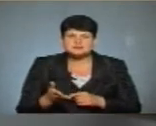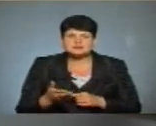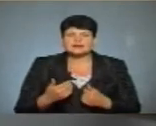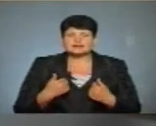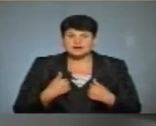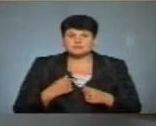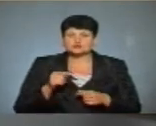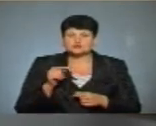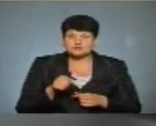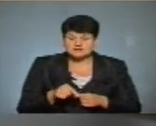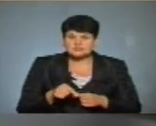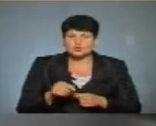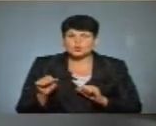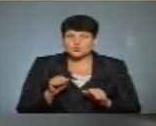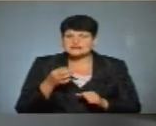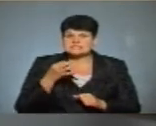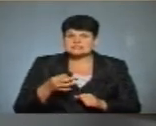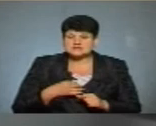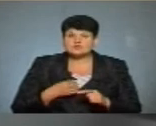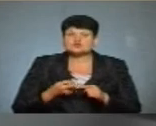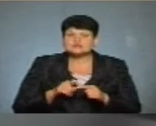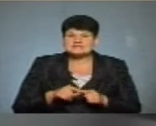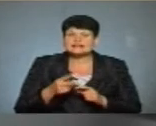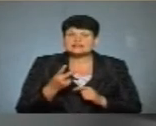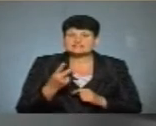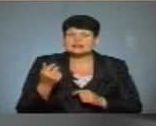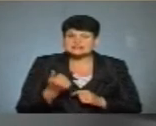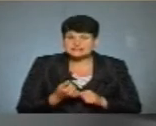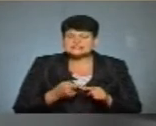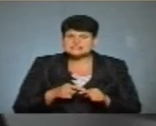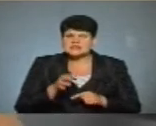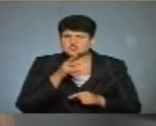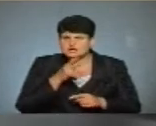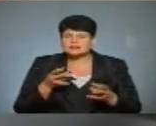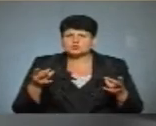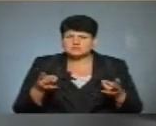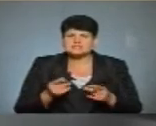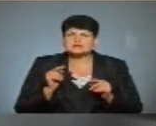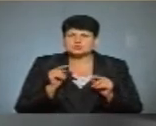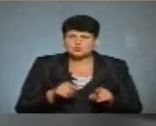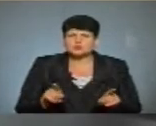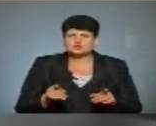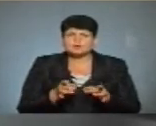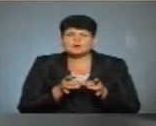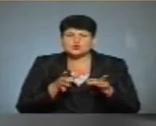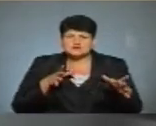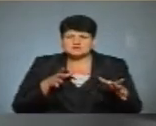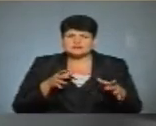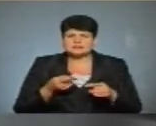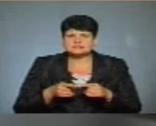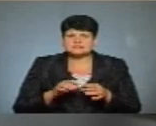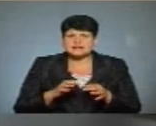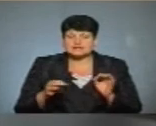нам тоді уряд сказав, що це на 2 тижні. Це час, який необхідний для того, щоб розірвати цей